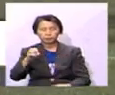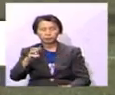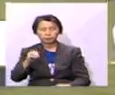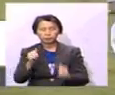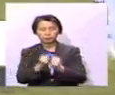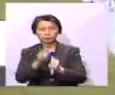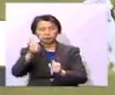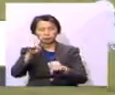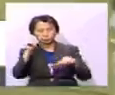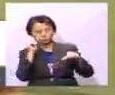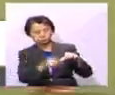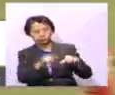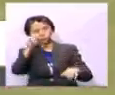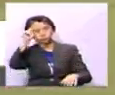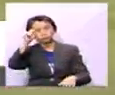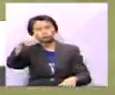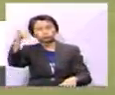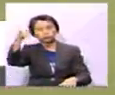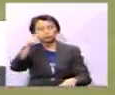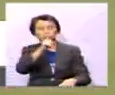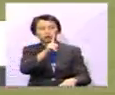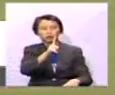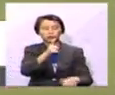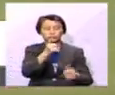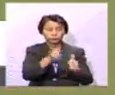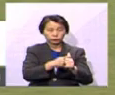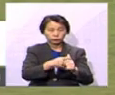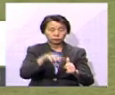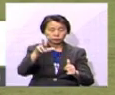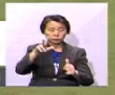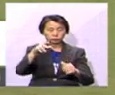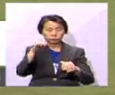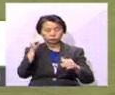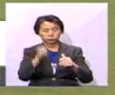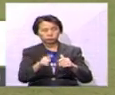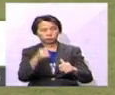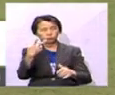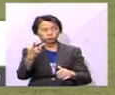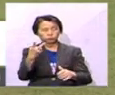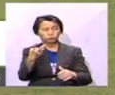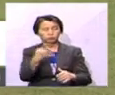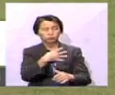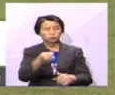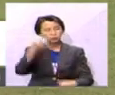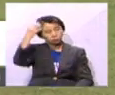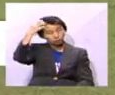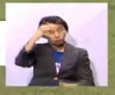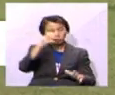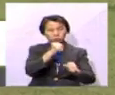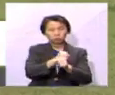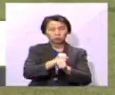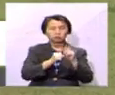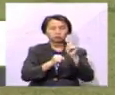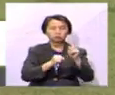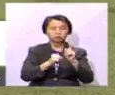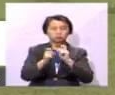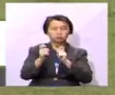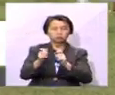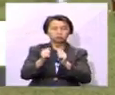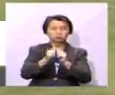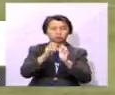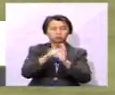jaringan Terengganu FC. 1 gol babak pertama dan 3 jaringan di babak kedua. Selangor hanya memperolehi gol sagu hati di